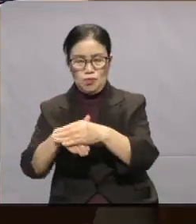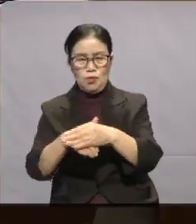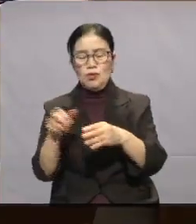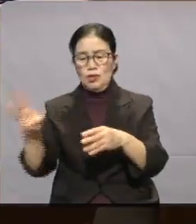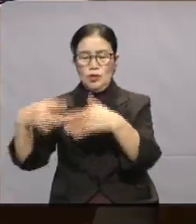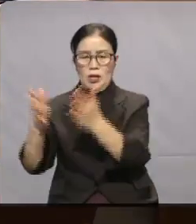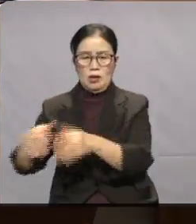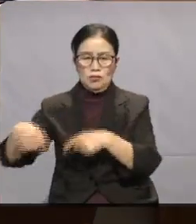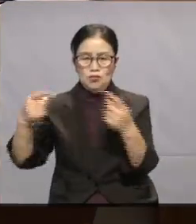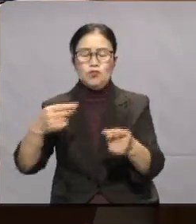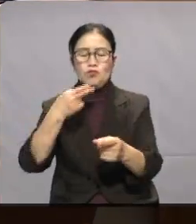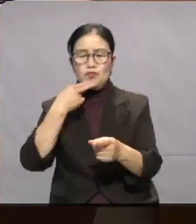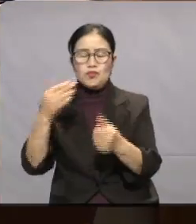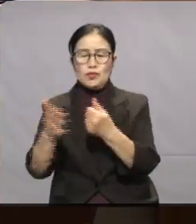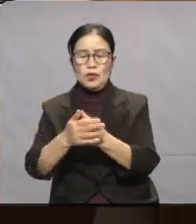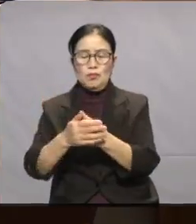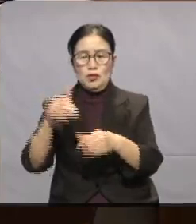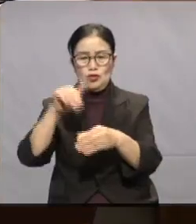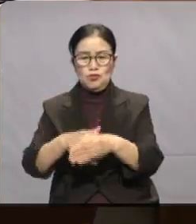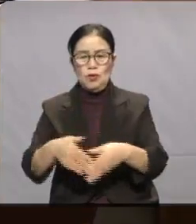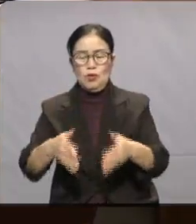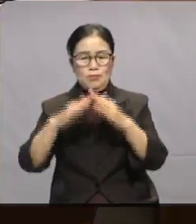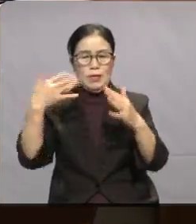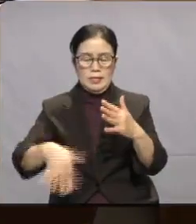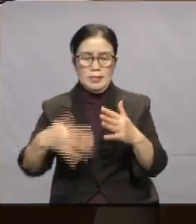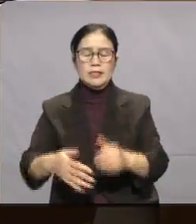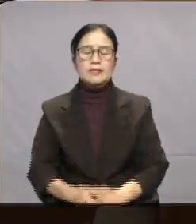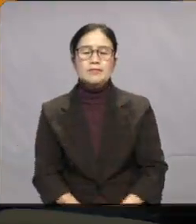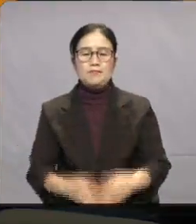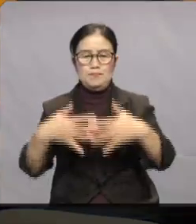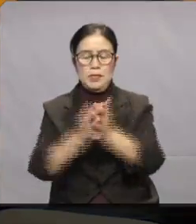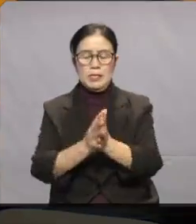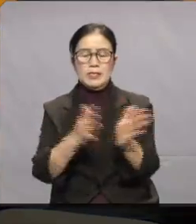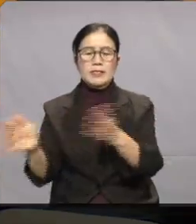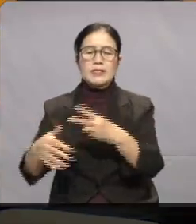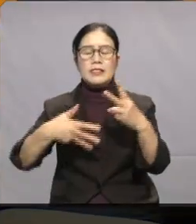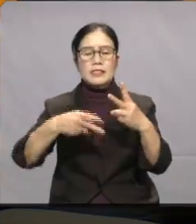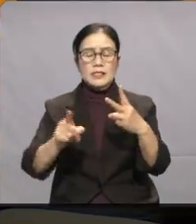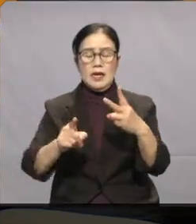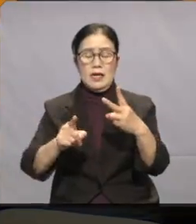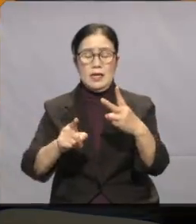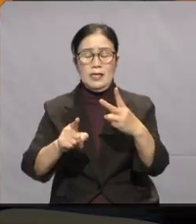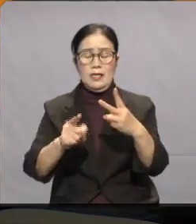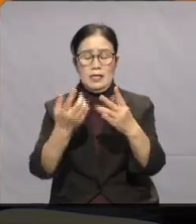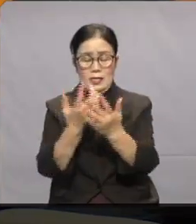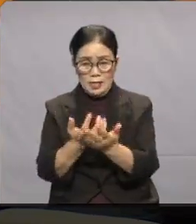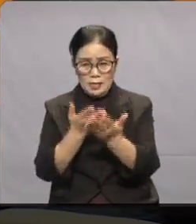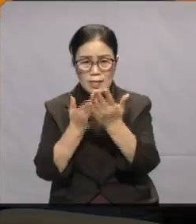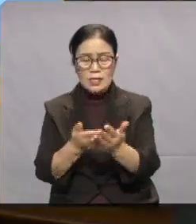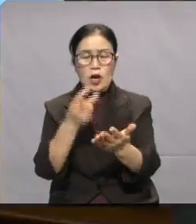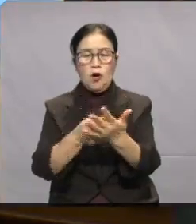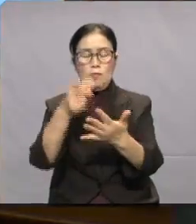대부분이 불참한 끝에 투표 불성립으로 폐기됐습니다 2차 탄핵 관에는 1차 탄핵 관에서 제시됐던